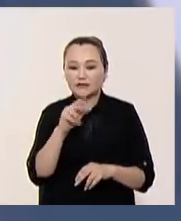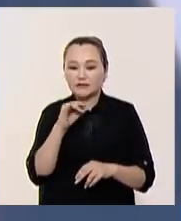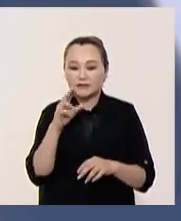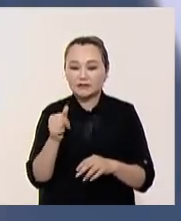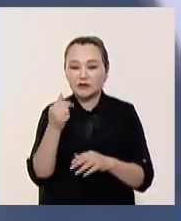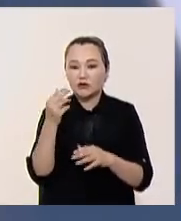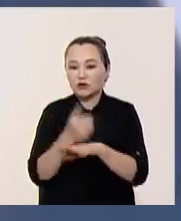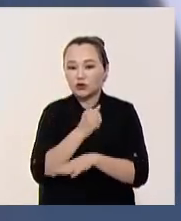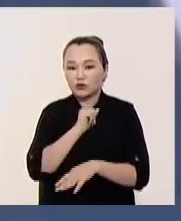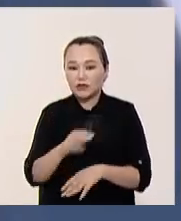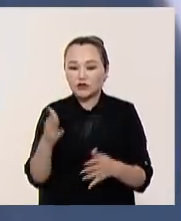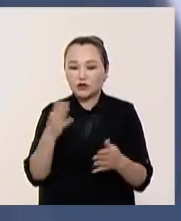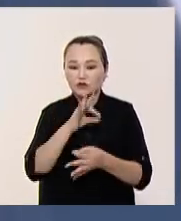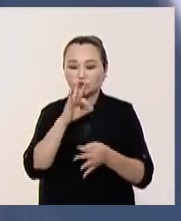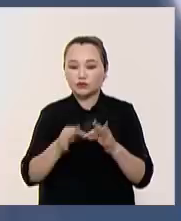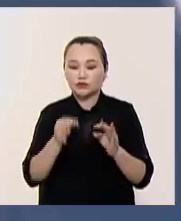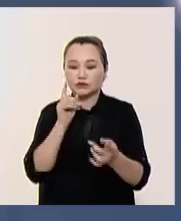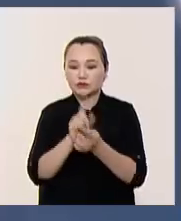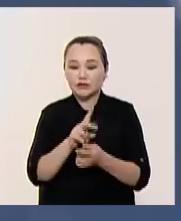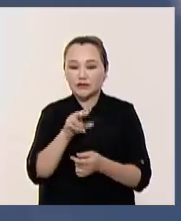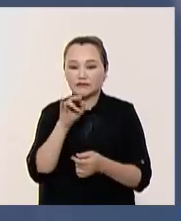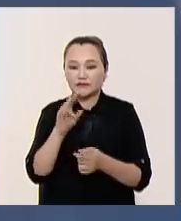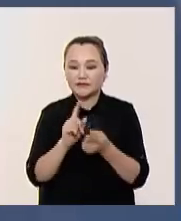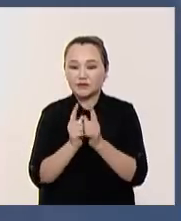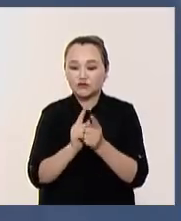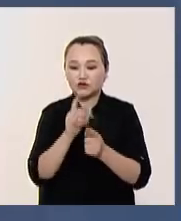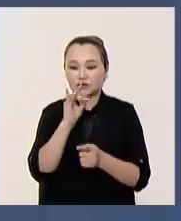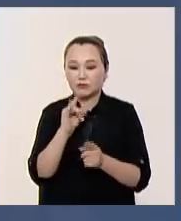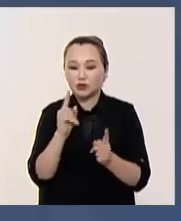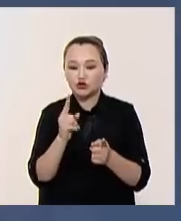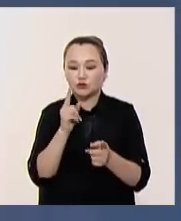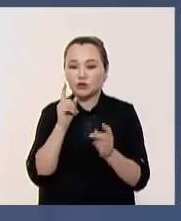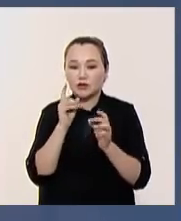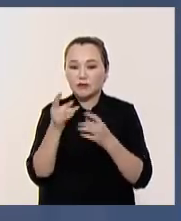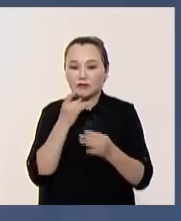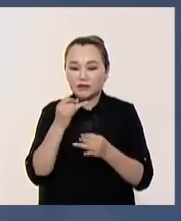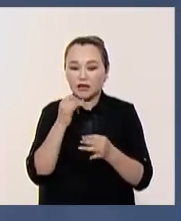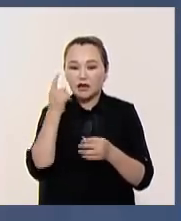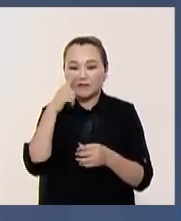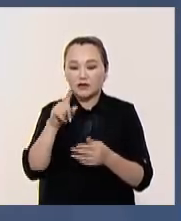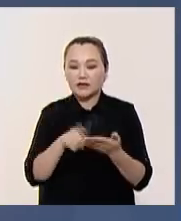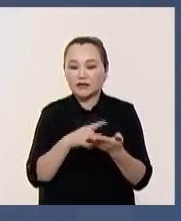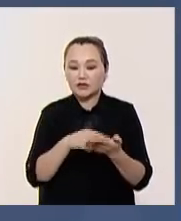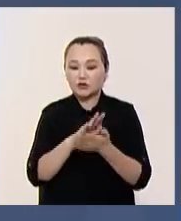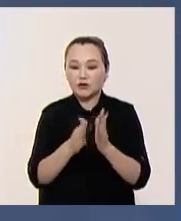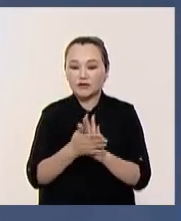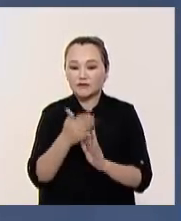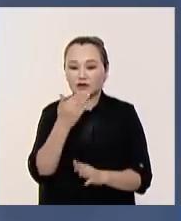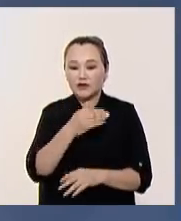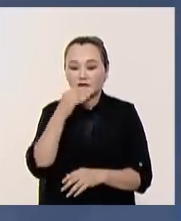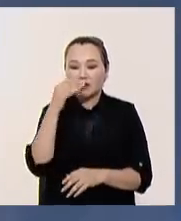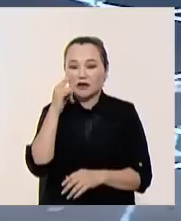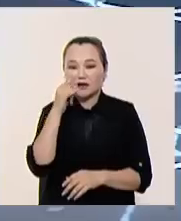неудачно. С какими сложностями столкнулись лингвисты и почему? Поговорим об этом с писателем, автором книги «Ситуативный казахский»